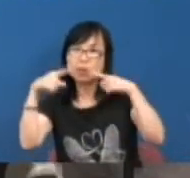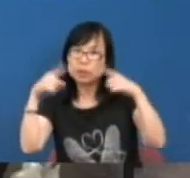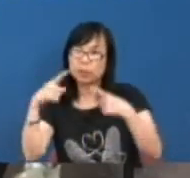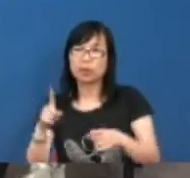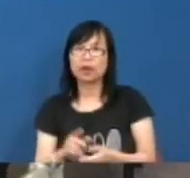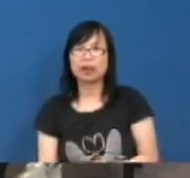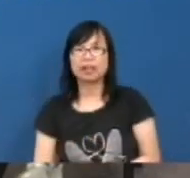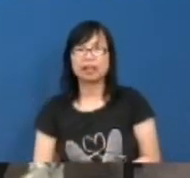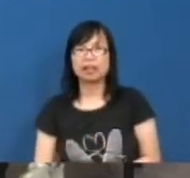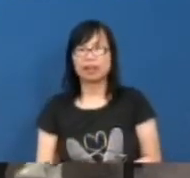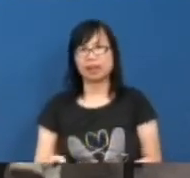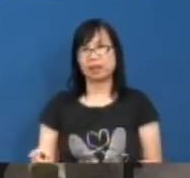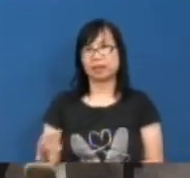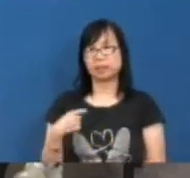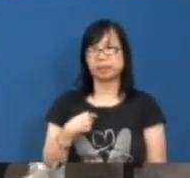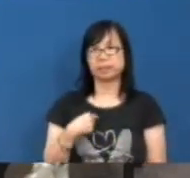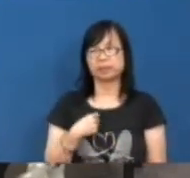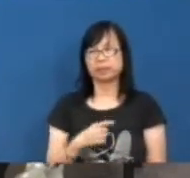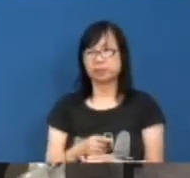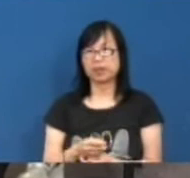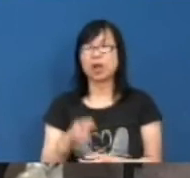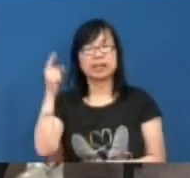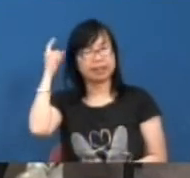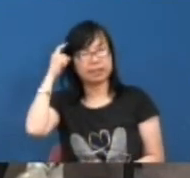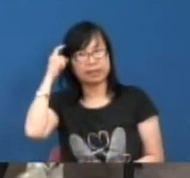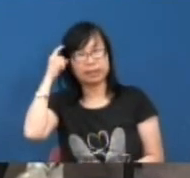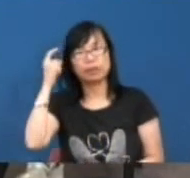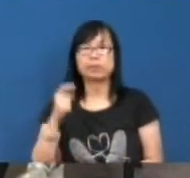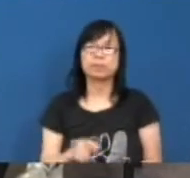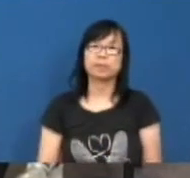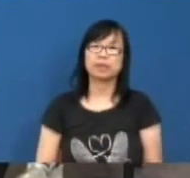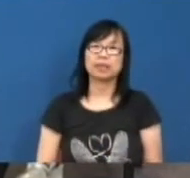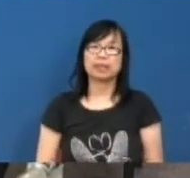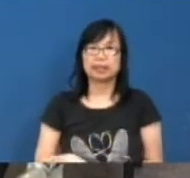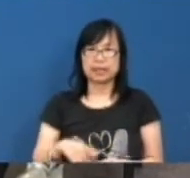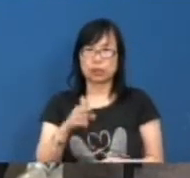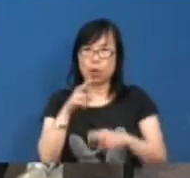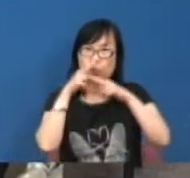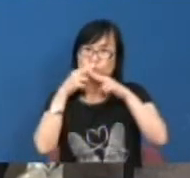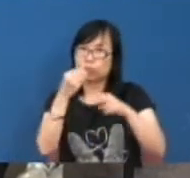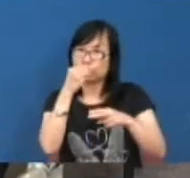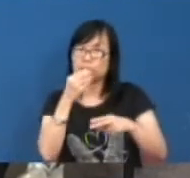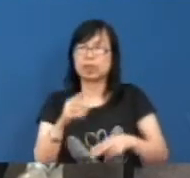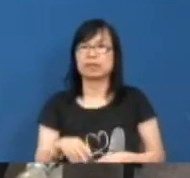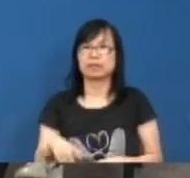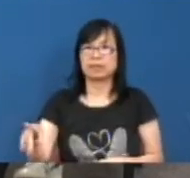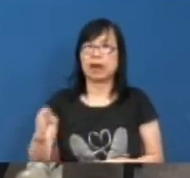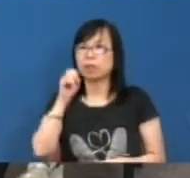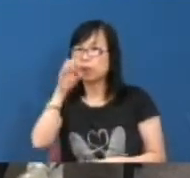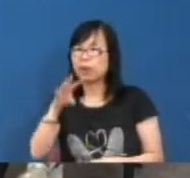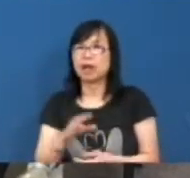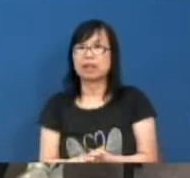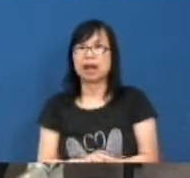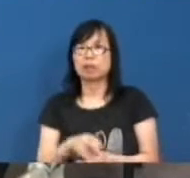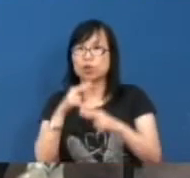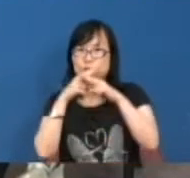啊？ 其實咧即係知道我其實諗呢個絕食行動嘅時候，即係同方議員一齊傾翻話應該搞個絕食